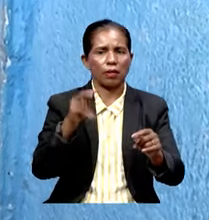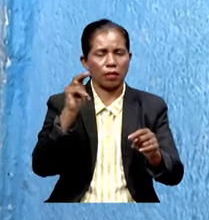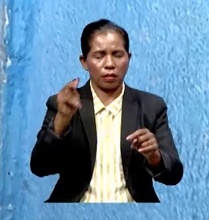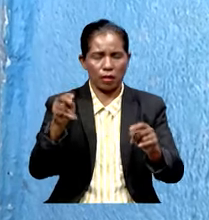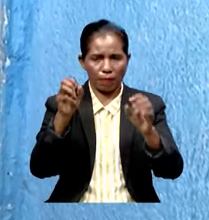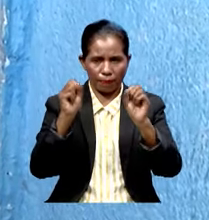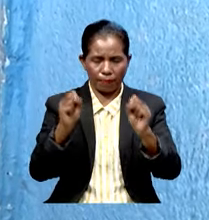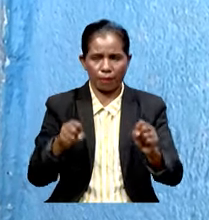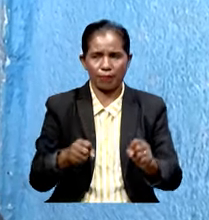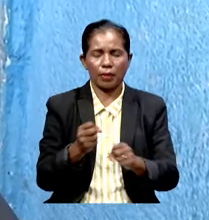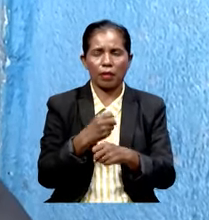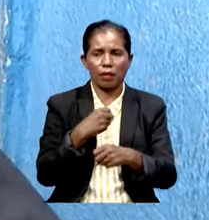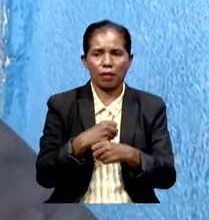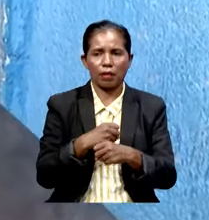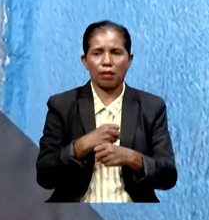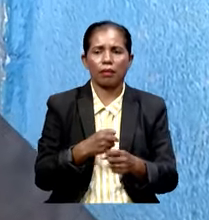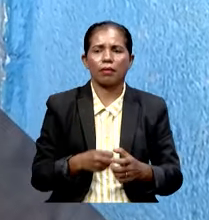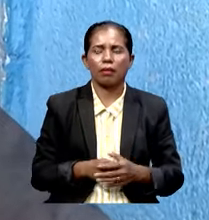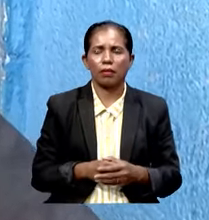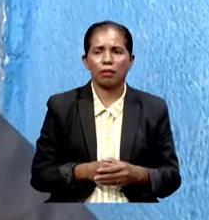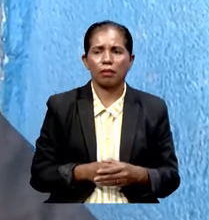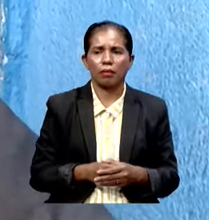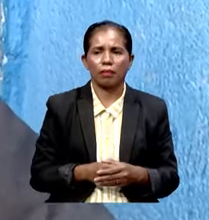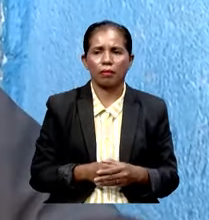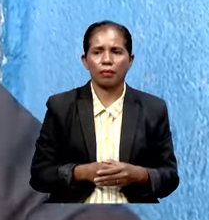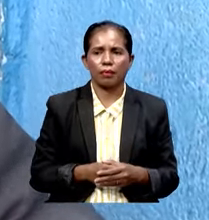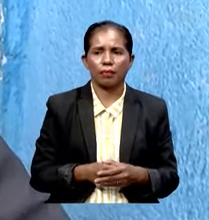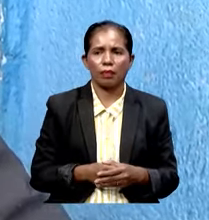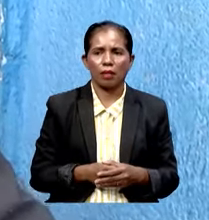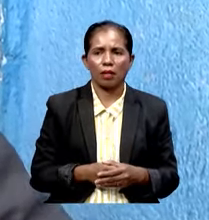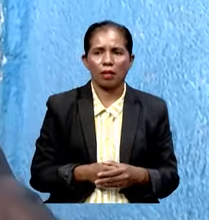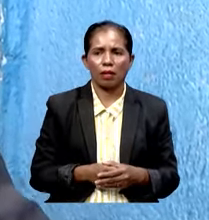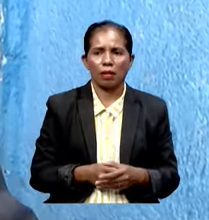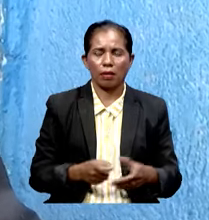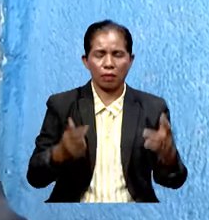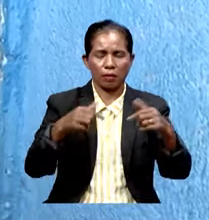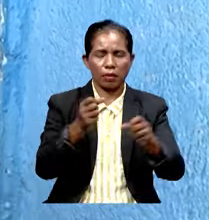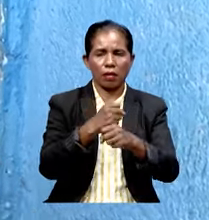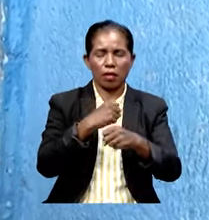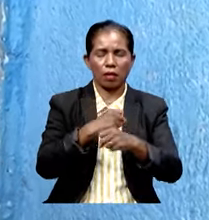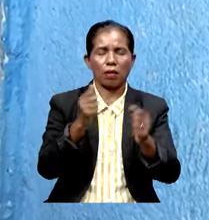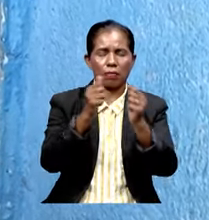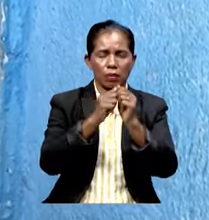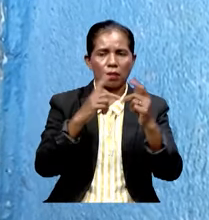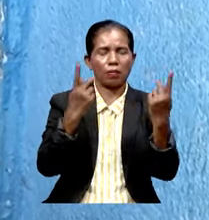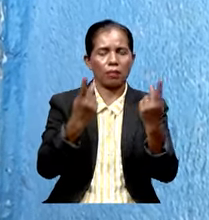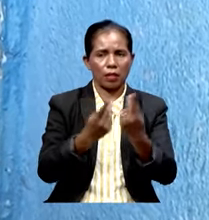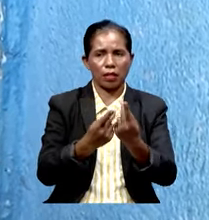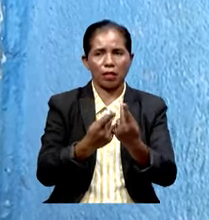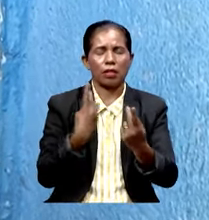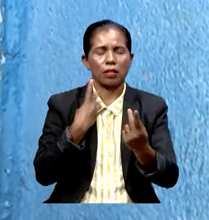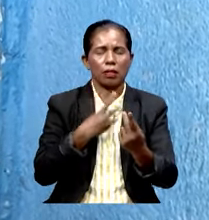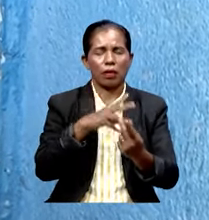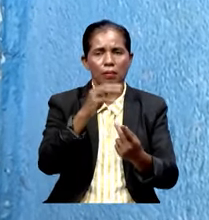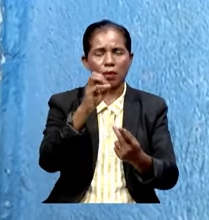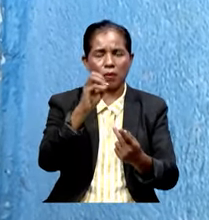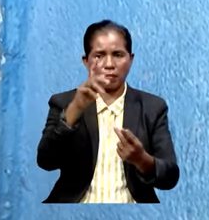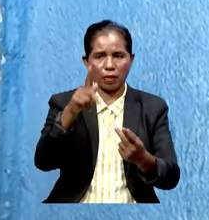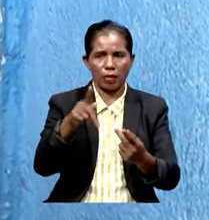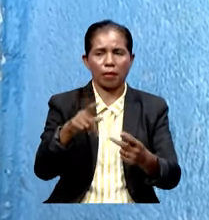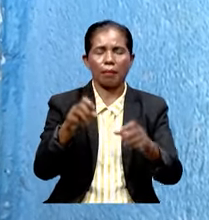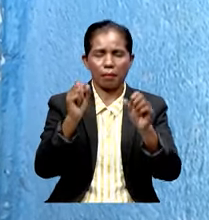na halo mai be se se dane mai para hau hamu tu kofa li kompanya nene pagi tabha suru obras publikas para pelo